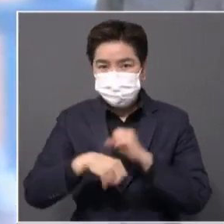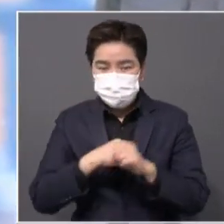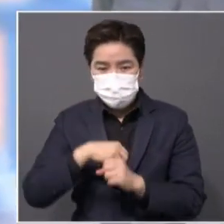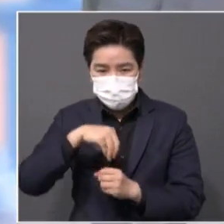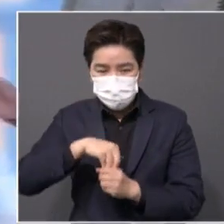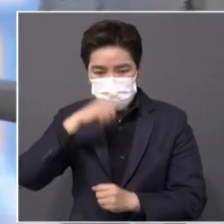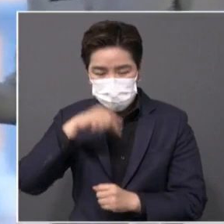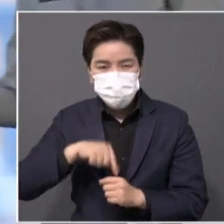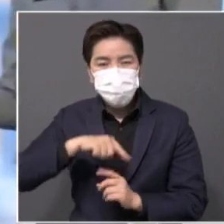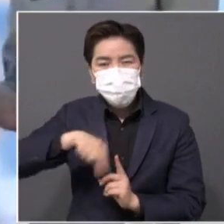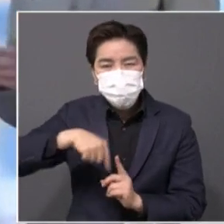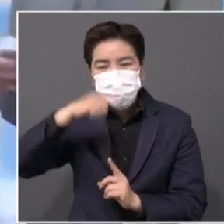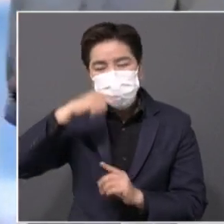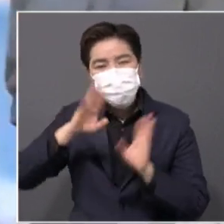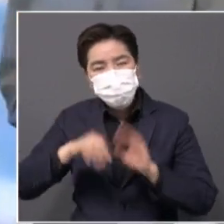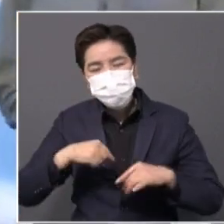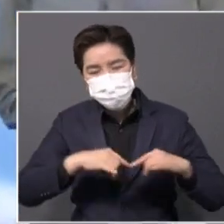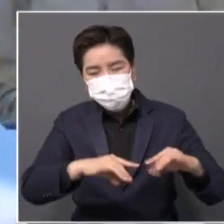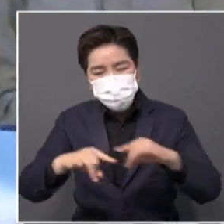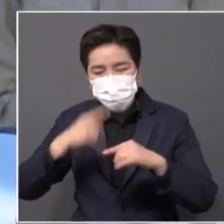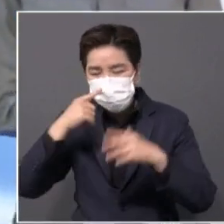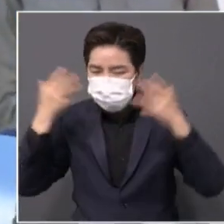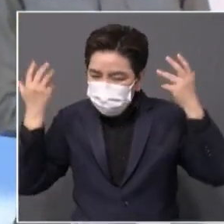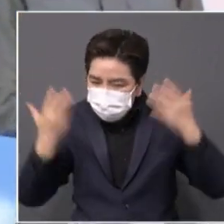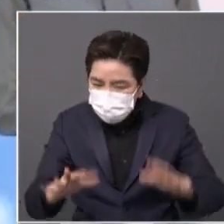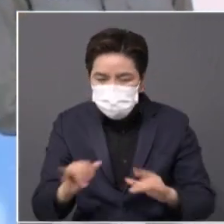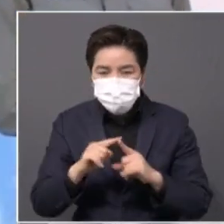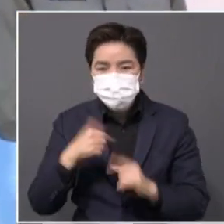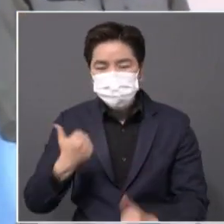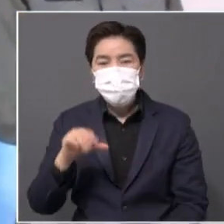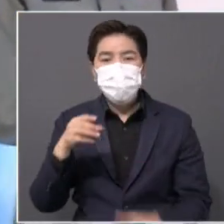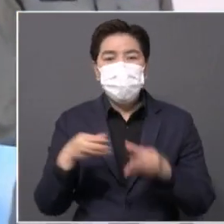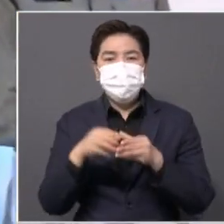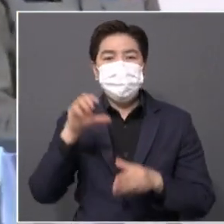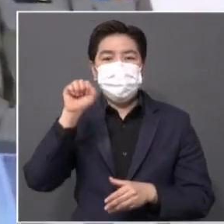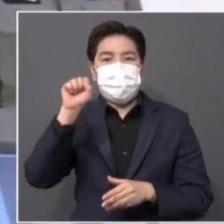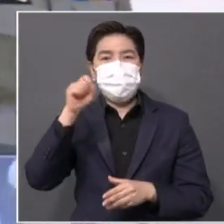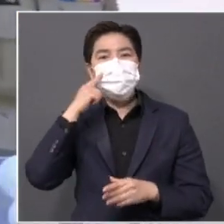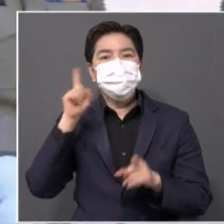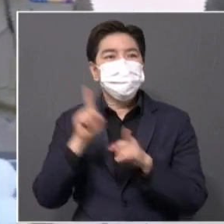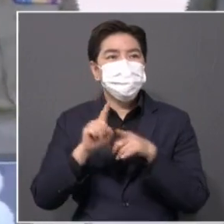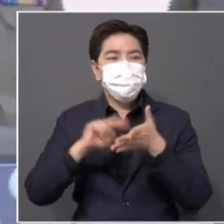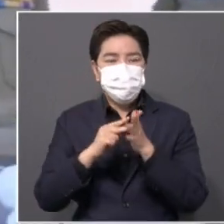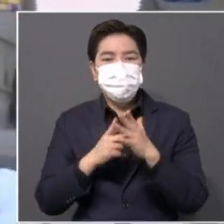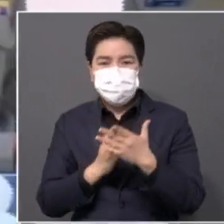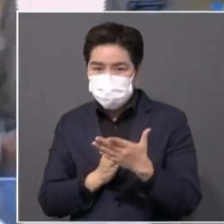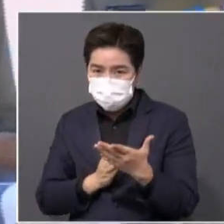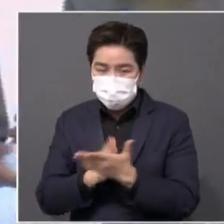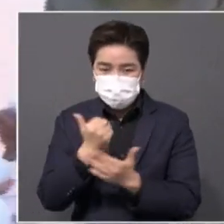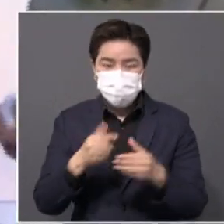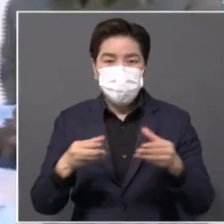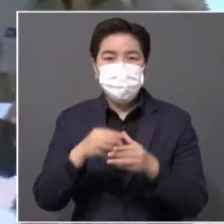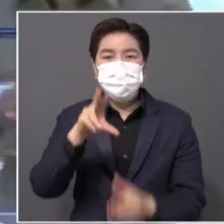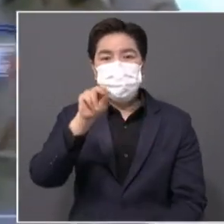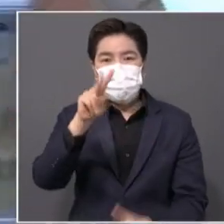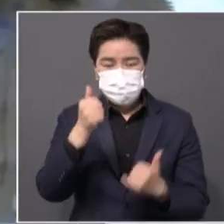ประเทศไทยก็วนอยู่อย่างนี้แหละเรื่องของความขัดแย้งไม่หมดไม่สิ้นสักทีไทยสร้างไทยขอเป็นทางรอดให้กับประเทศไทยเมื่อวานนี้ได้เบอร์